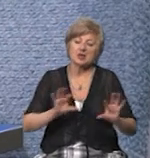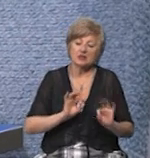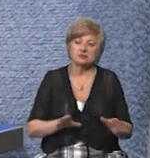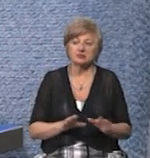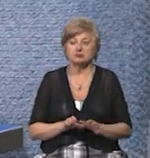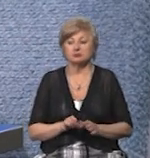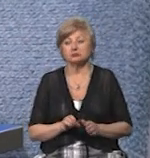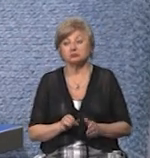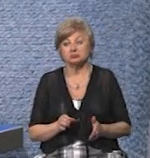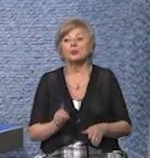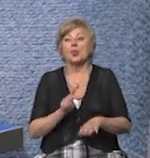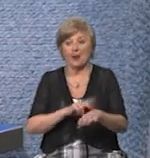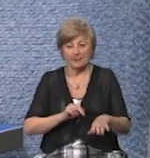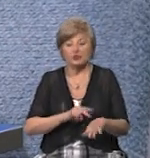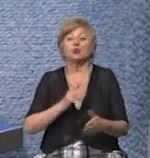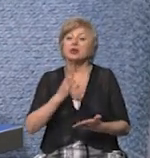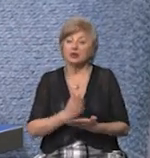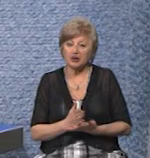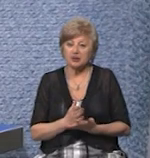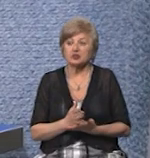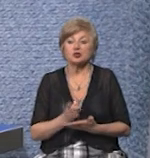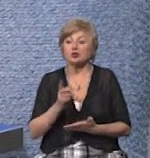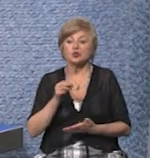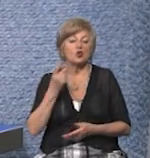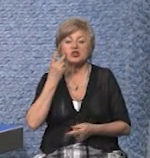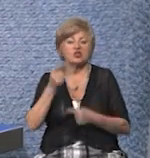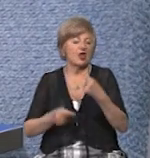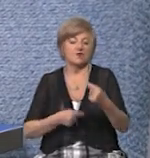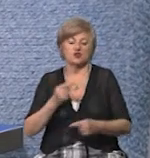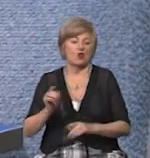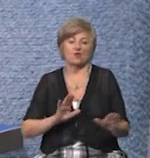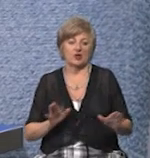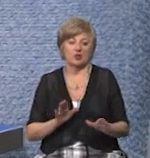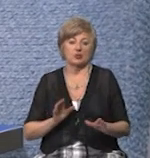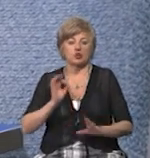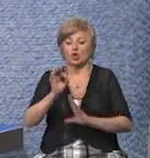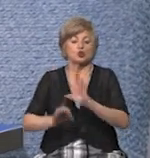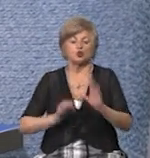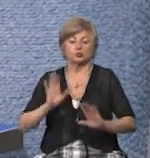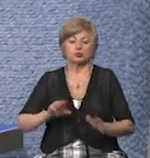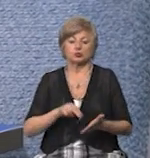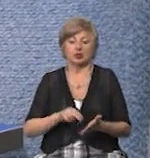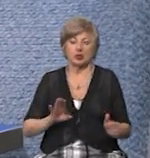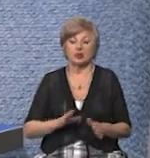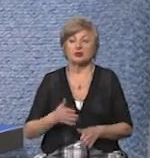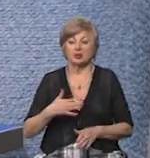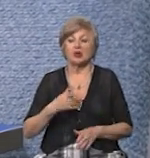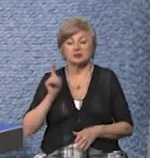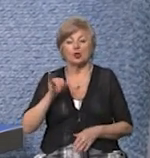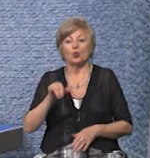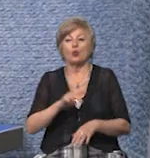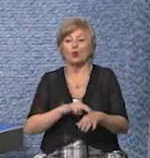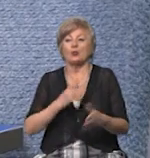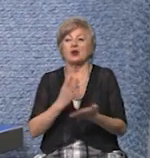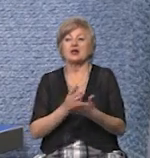пояснювати. Патрульні є, але вони є не весь час. Не цілодобово. Не цілодобово. Тобто, ну, я, наскільки знаю, є у патрульних